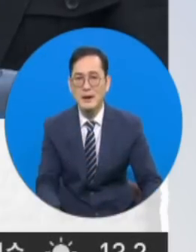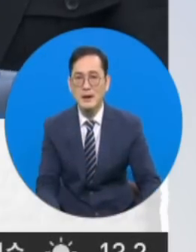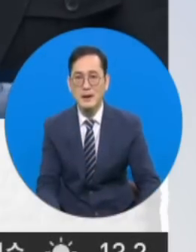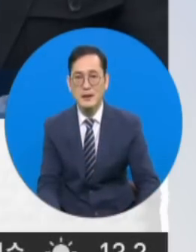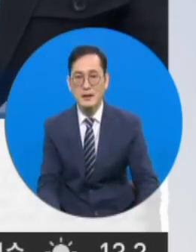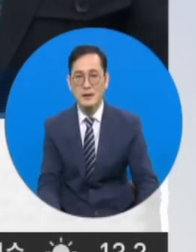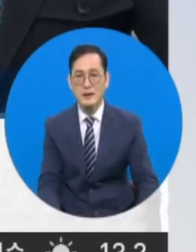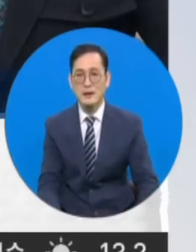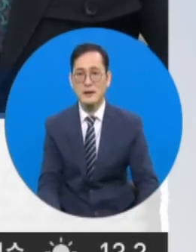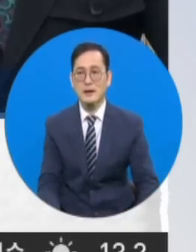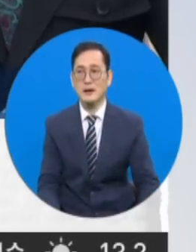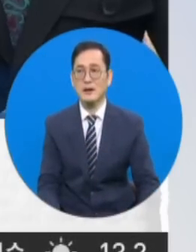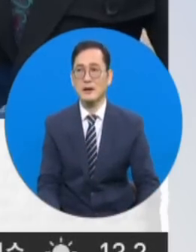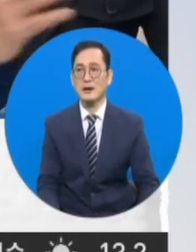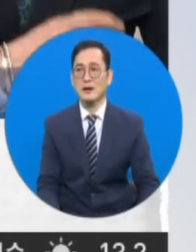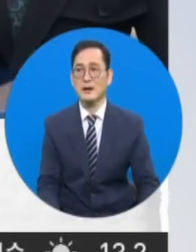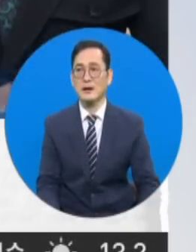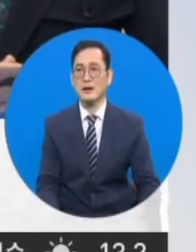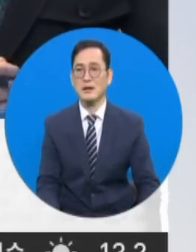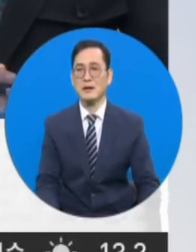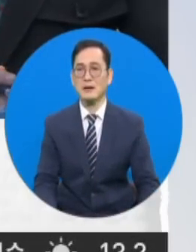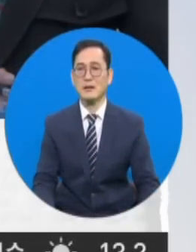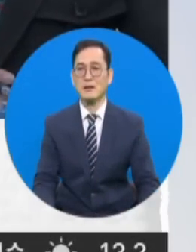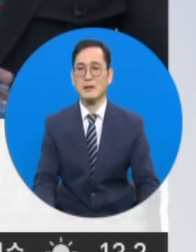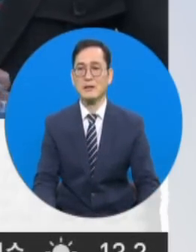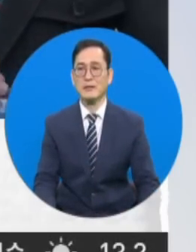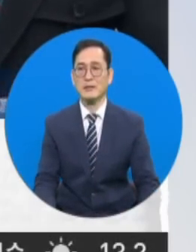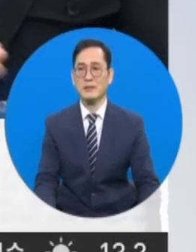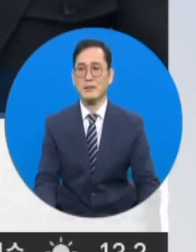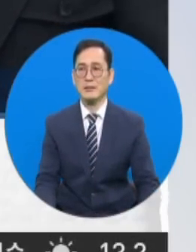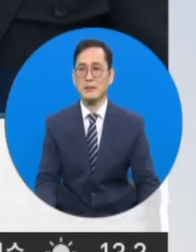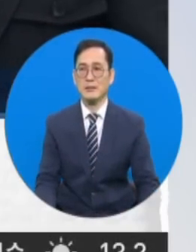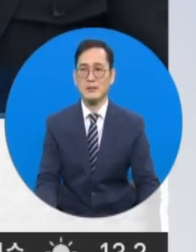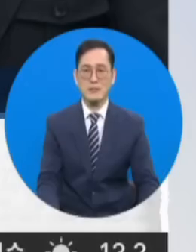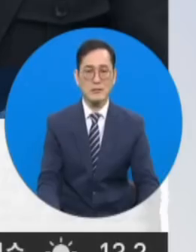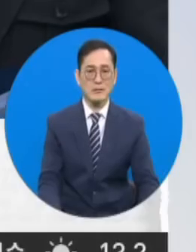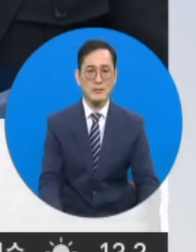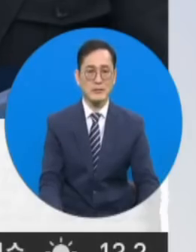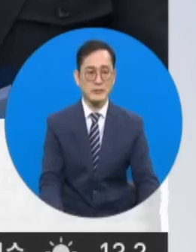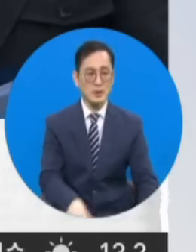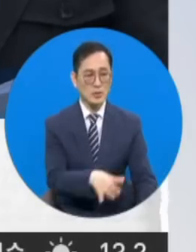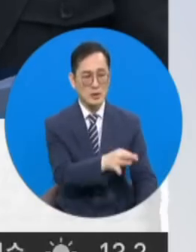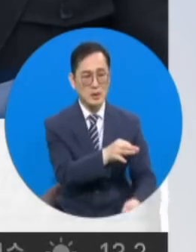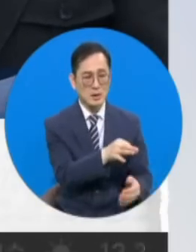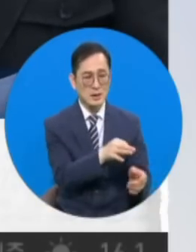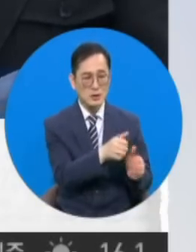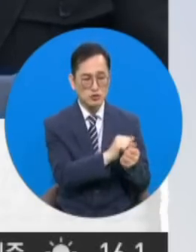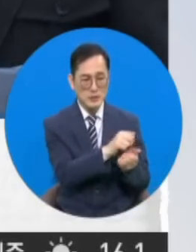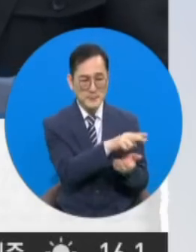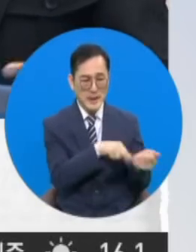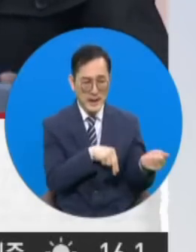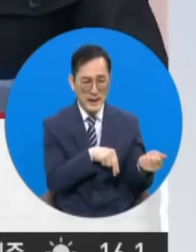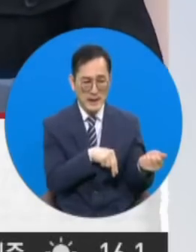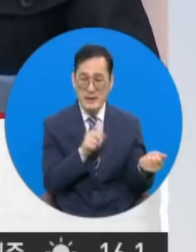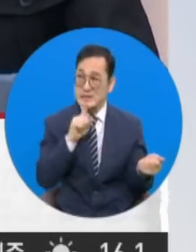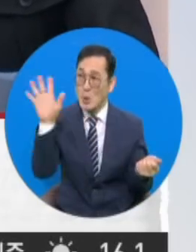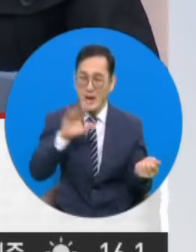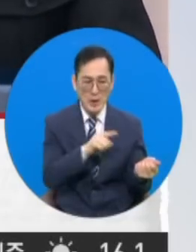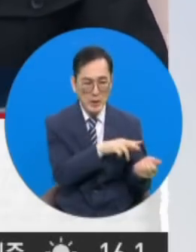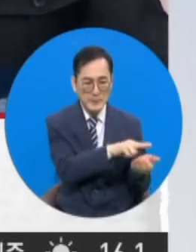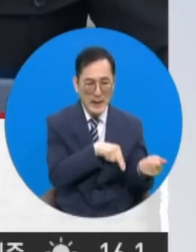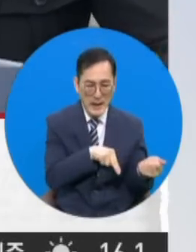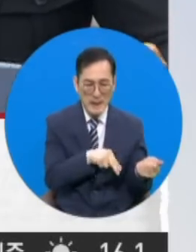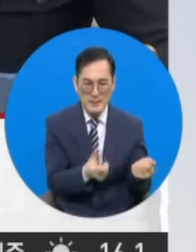재산 신고 대상이 아닌 걸로 둔갑을 시켰다 이게 전형적인 가상화폐의 어떤 패해 그걸 볼 수 있는